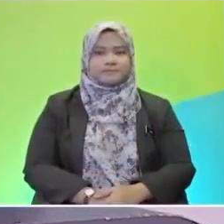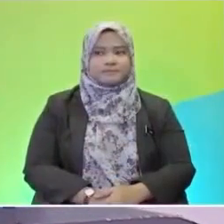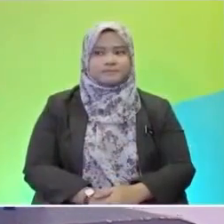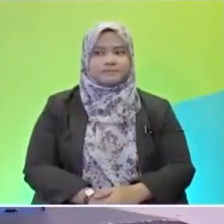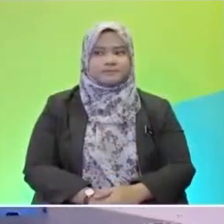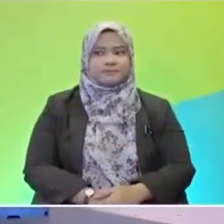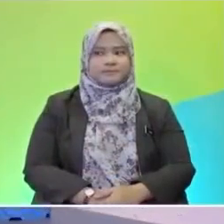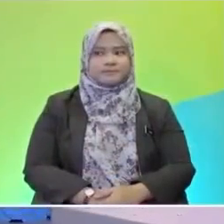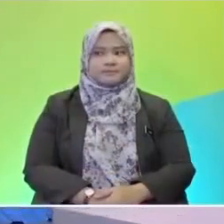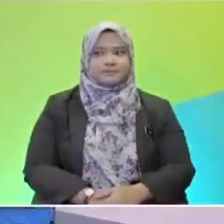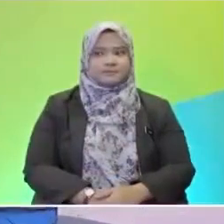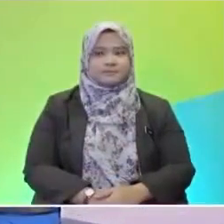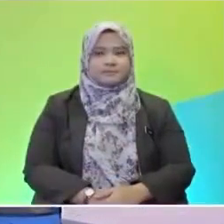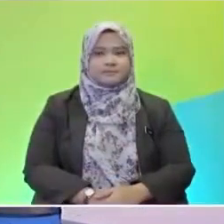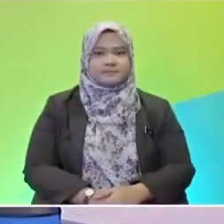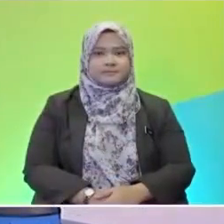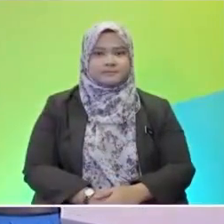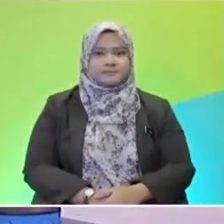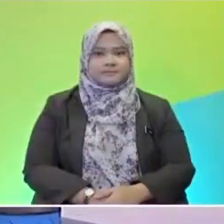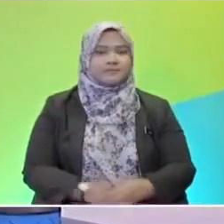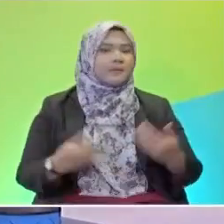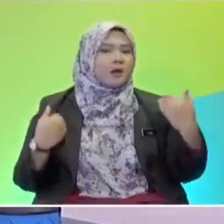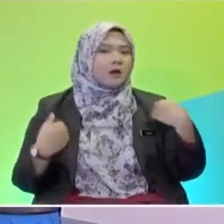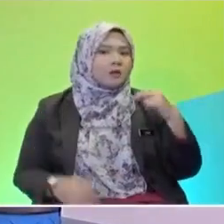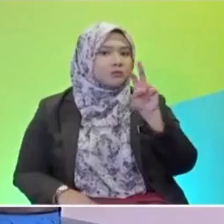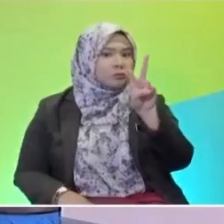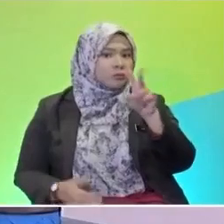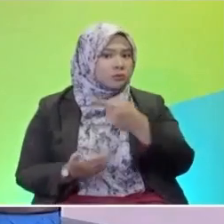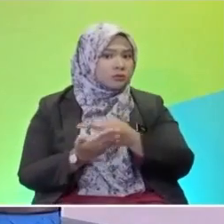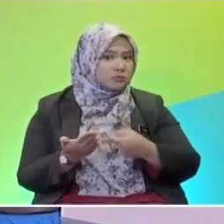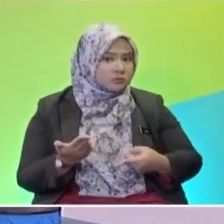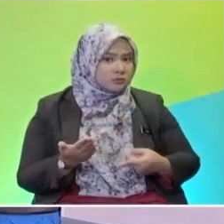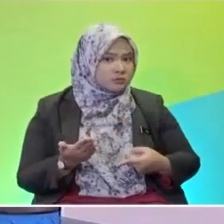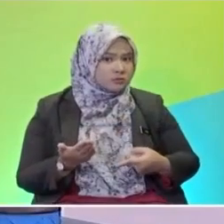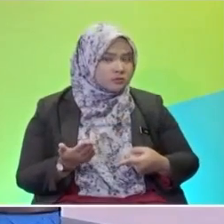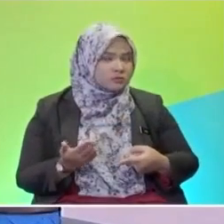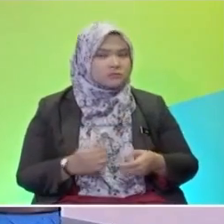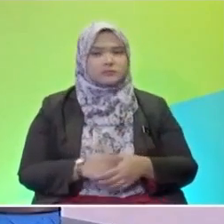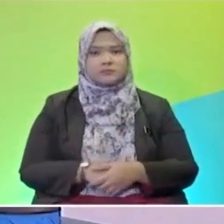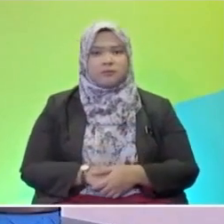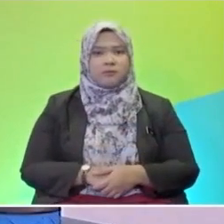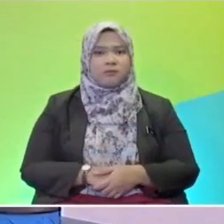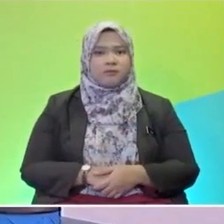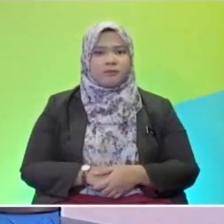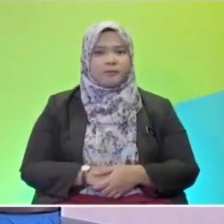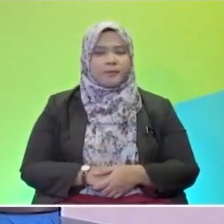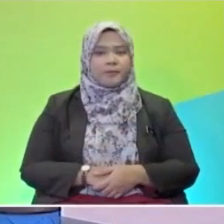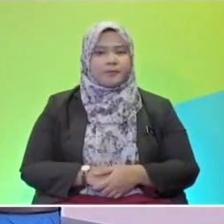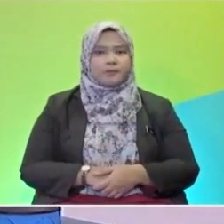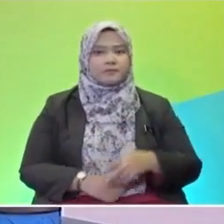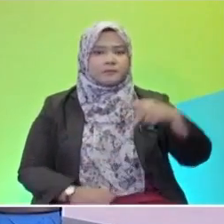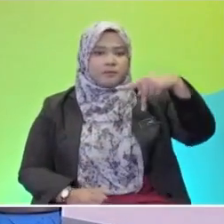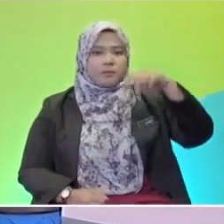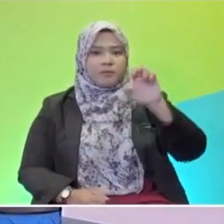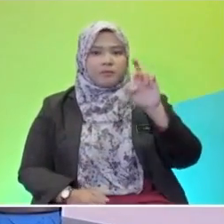dalam periskop yang membolehkan kita memerhatikan objek yang berada di atas ataupun di sebalik sesuatu dinding ah Jadi